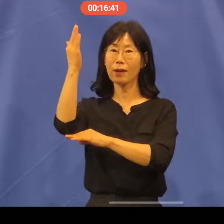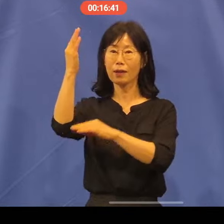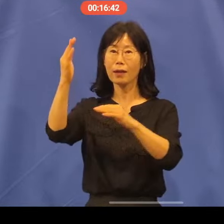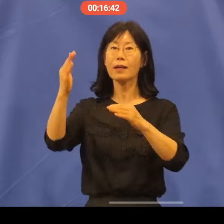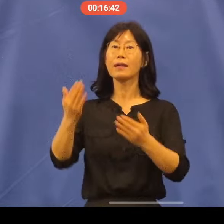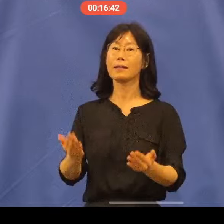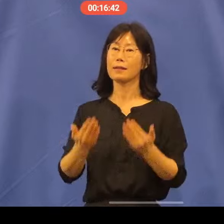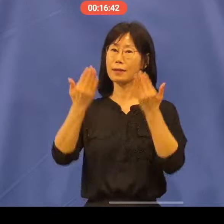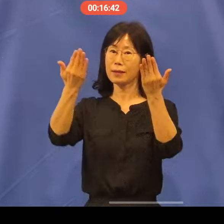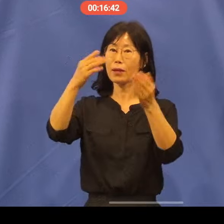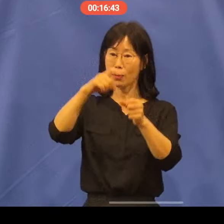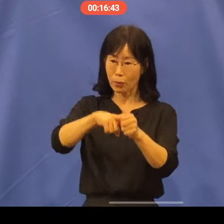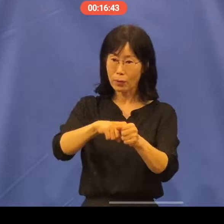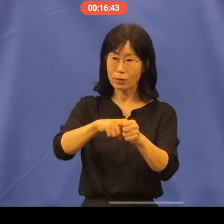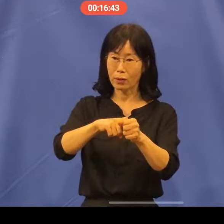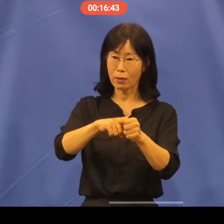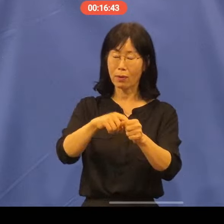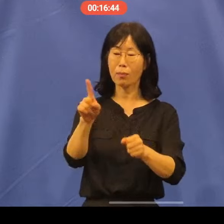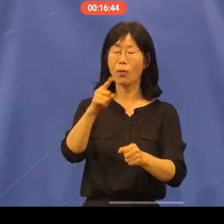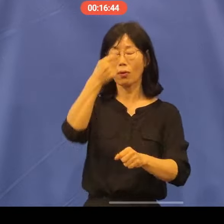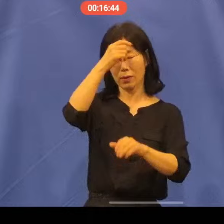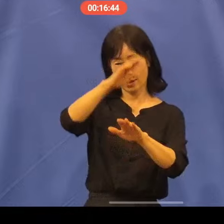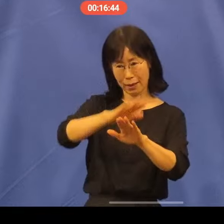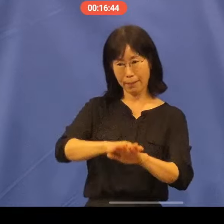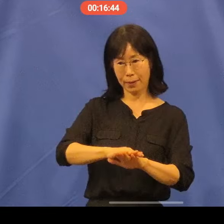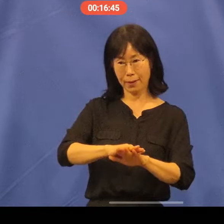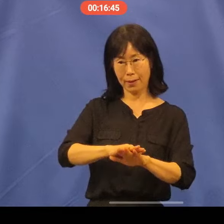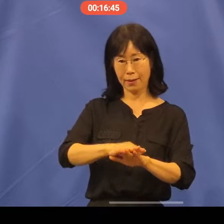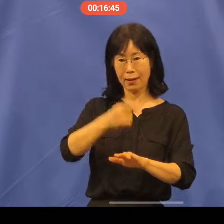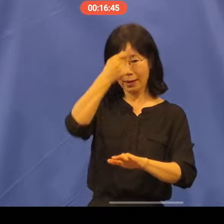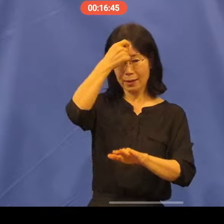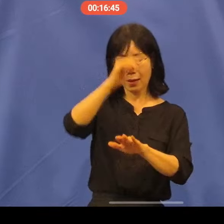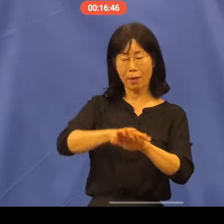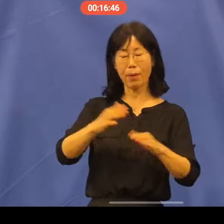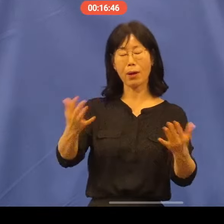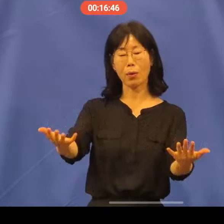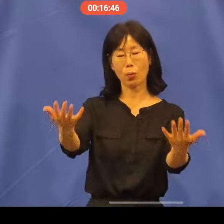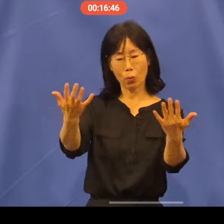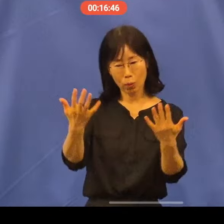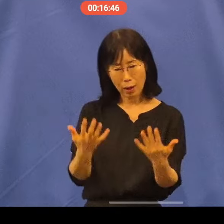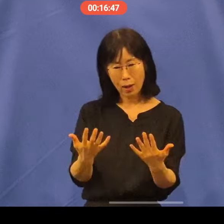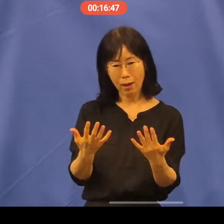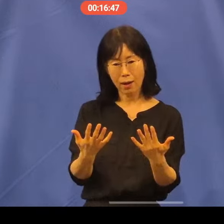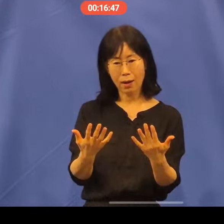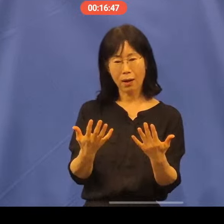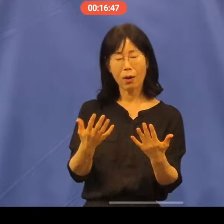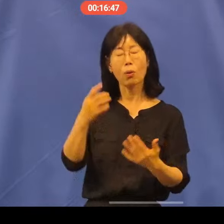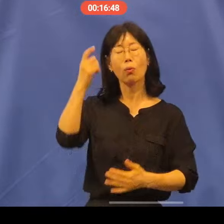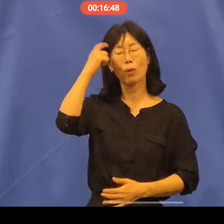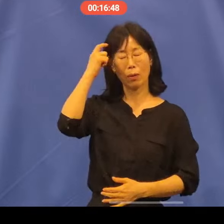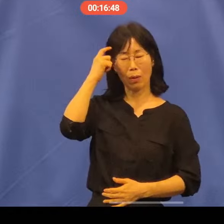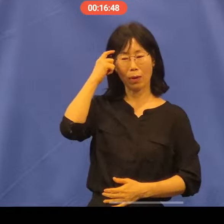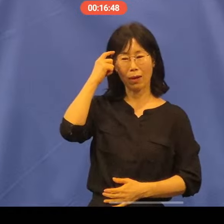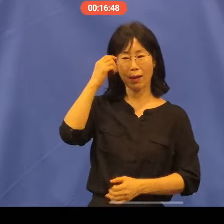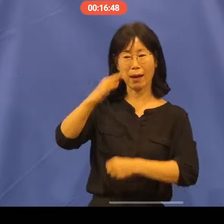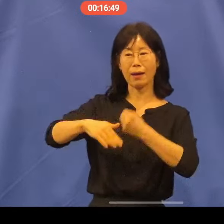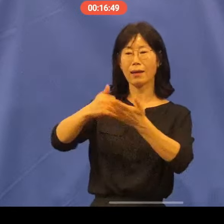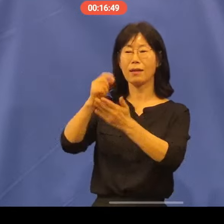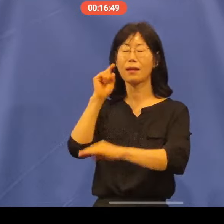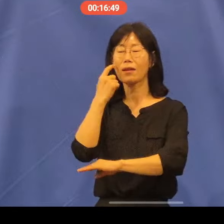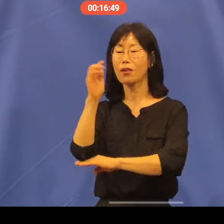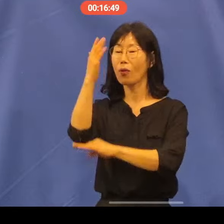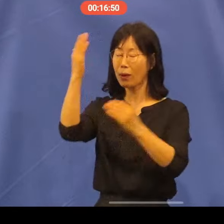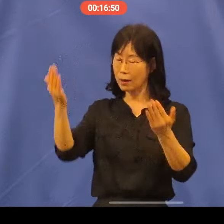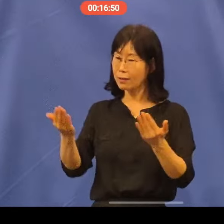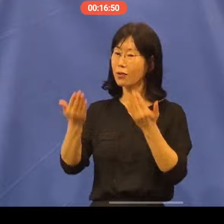예배잖아요. 그러니까 여러분, 예배에 오신 목적이 뭐냐면 그분을 예배하는 거예요. 그러니까 우리가 찬양을